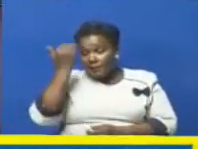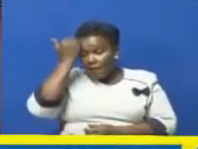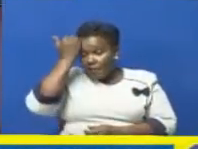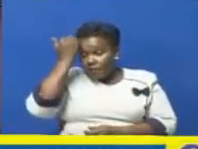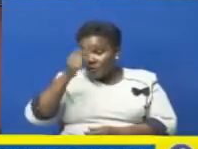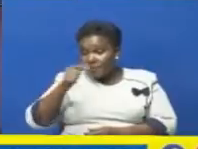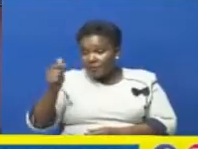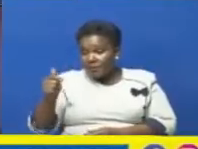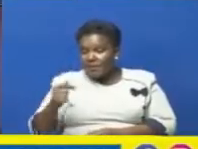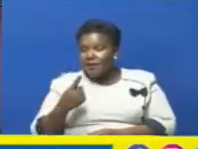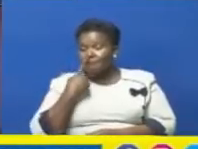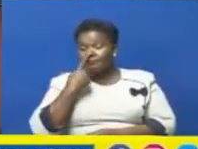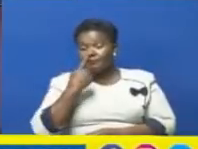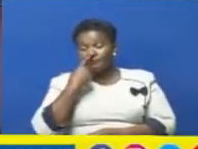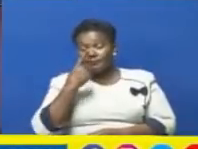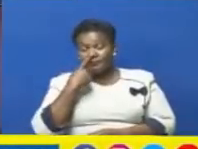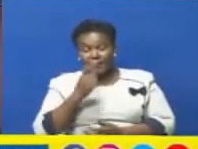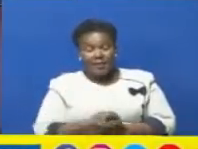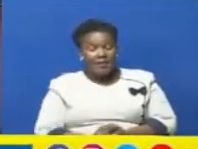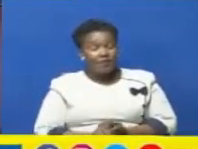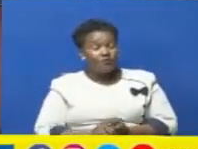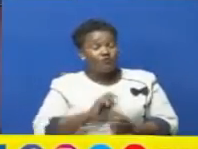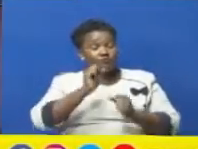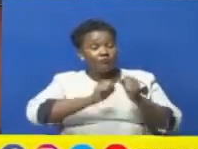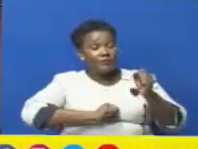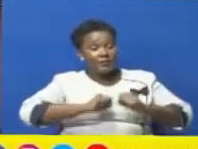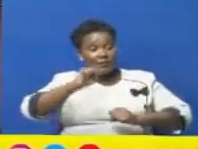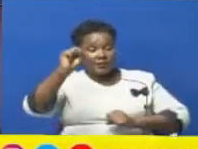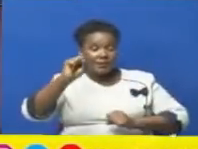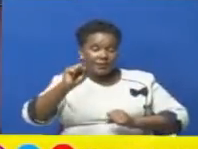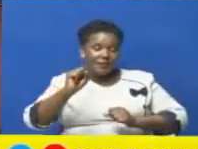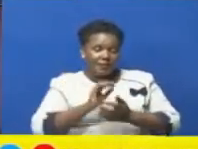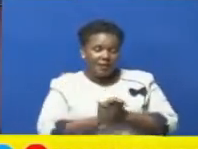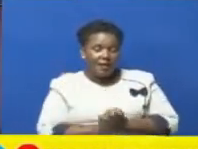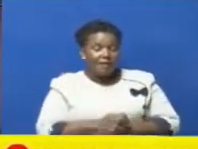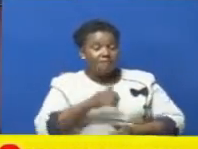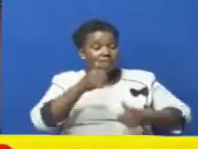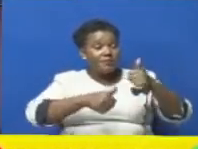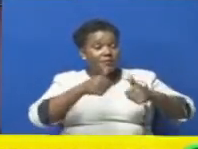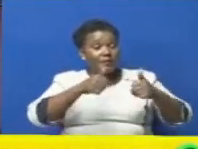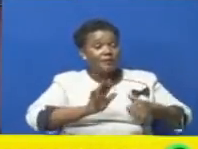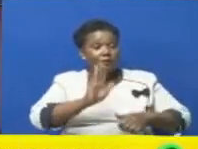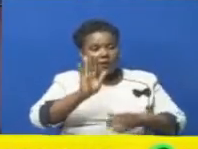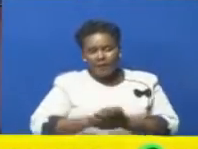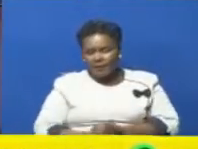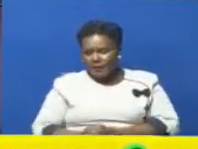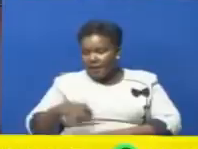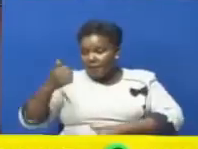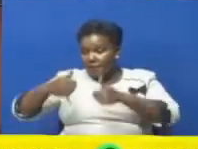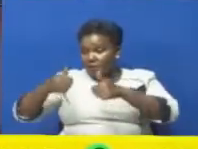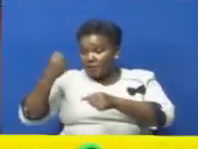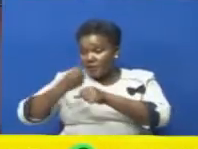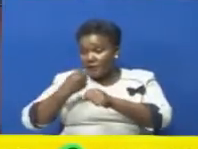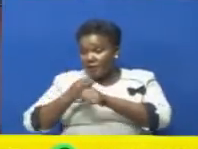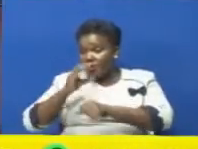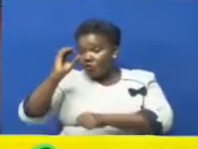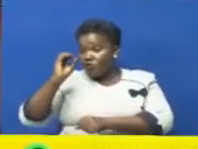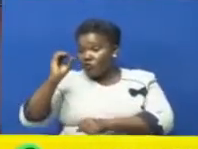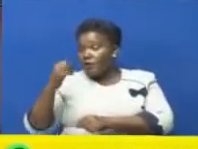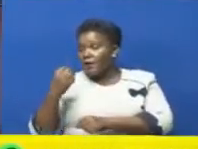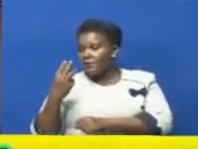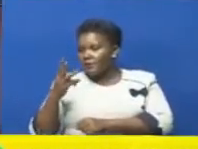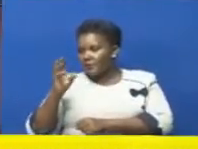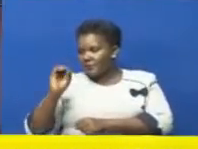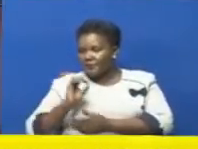ametamba kumchakaza mpinzani wake James Kibazage katika pambano la siku ya Dar Boxing Derby ambao utafanyika Oktoba 30 mwaka huu.